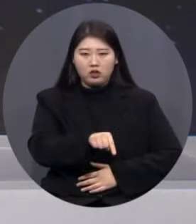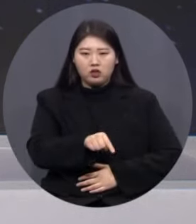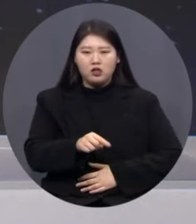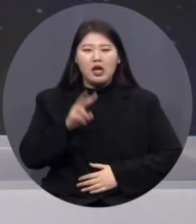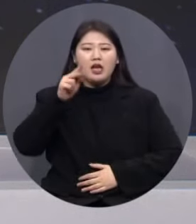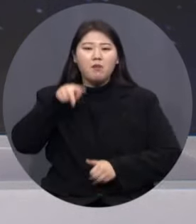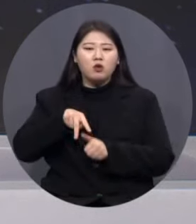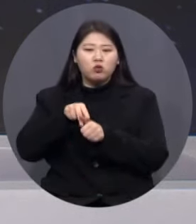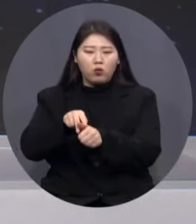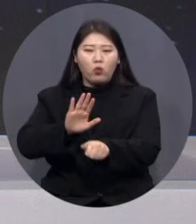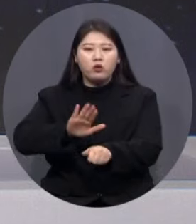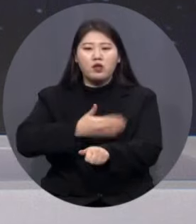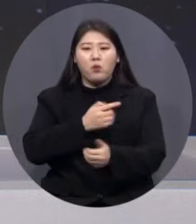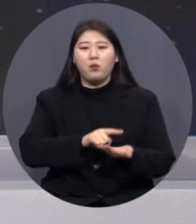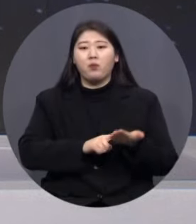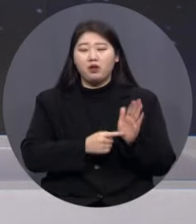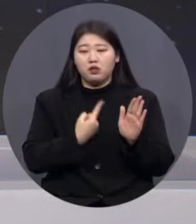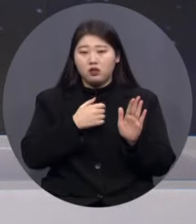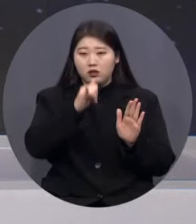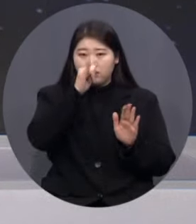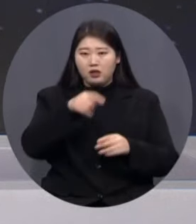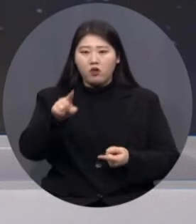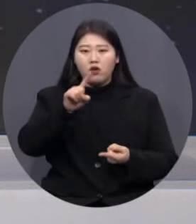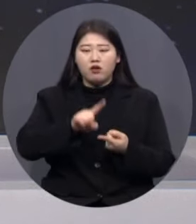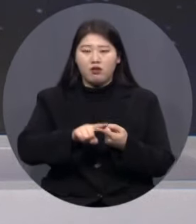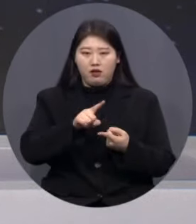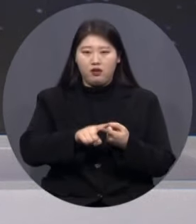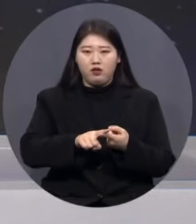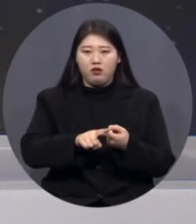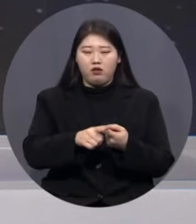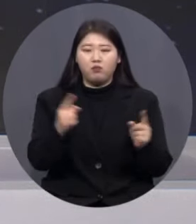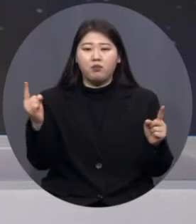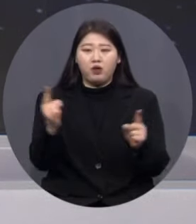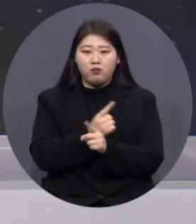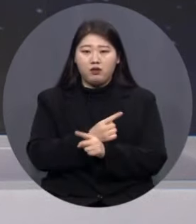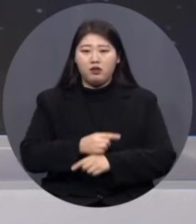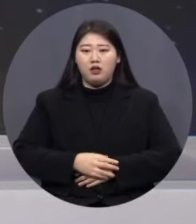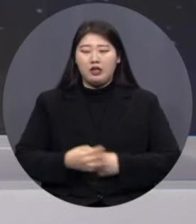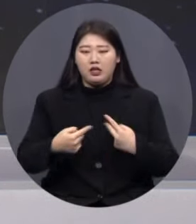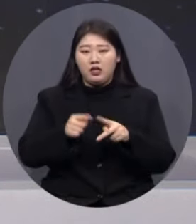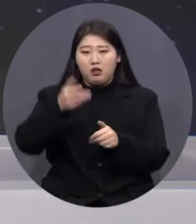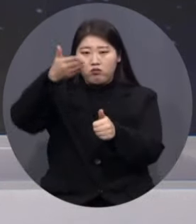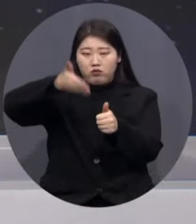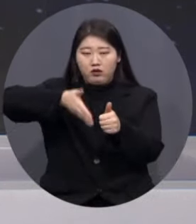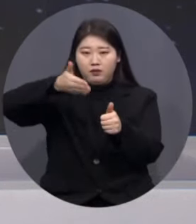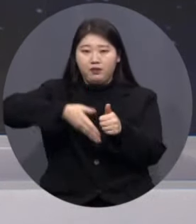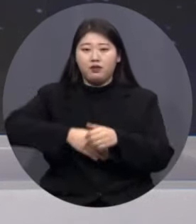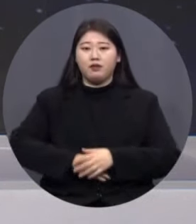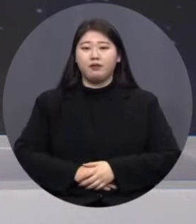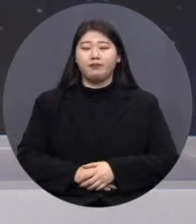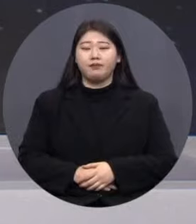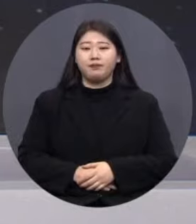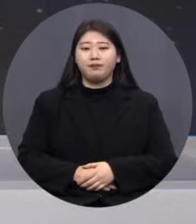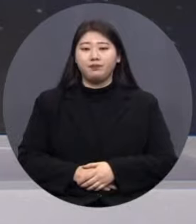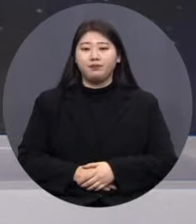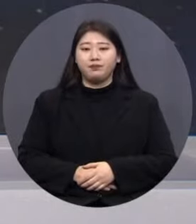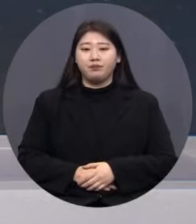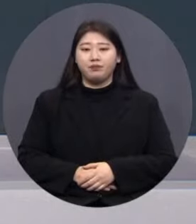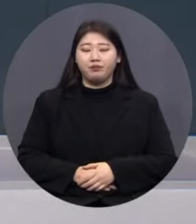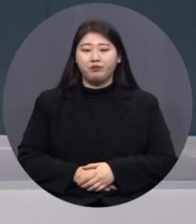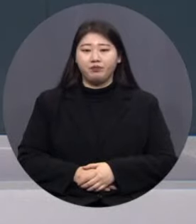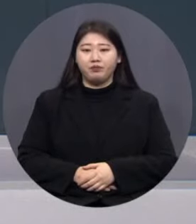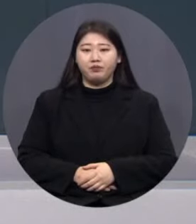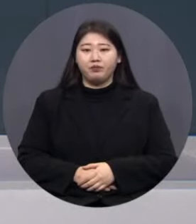후보로 잘못 보도했습니다 이에 바로 잡습니다 시청자 여러분의 양해 바랍니다 예